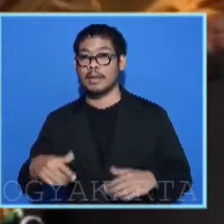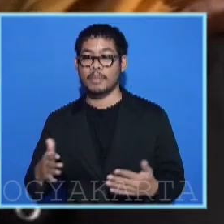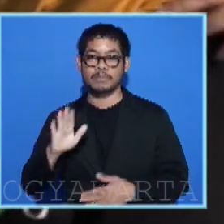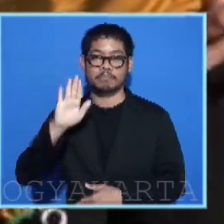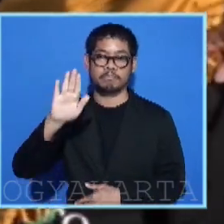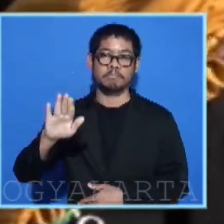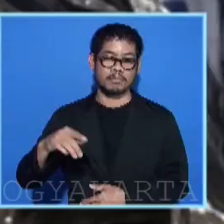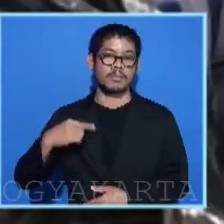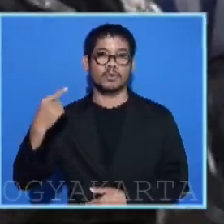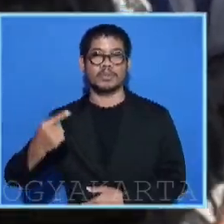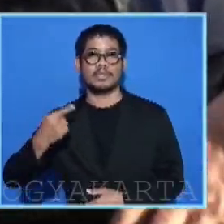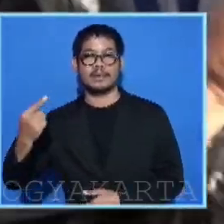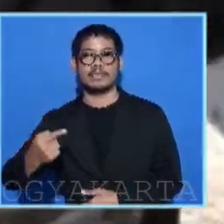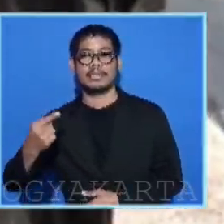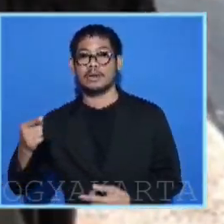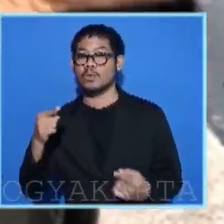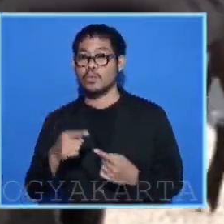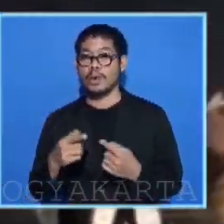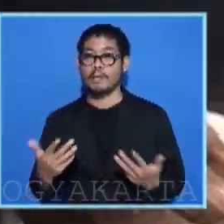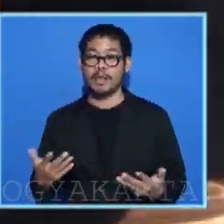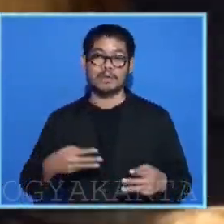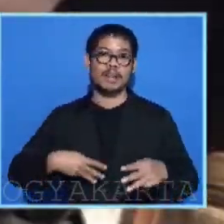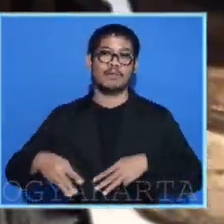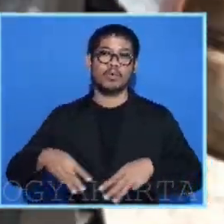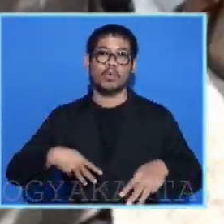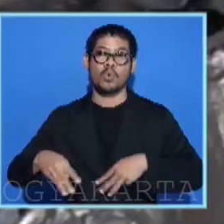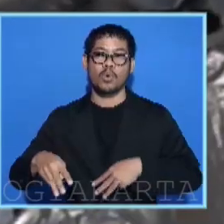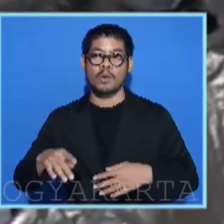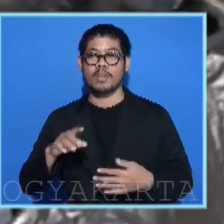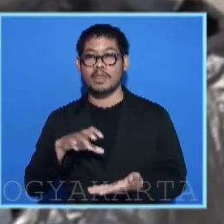mempersiapkan kawasan Malioboro menjadi salah satu warisan budaya dunia